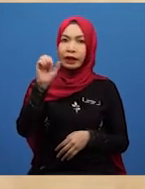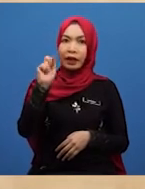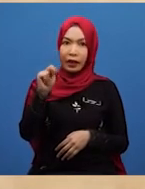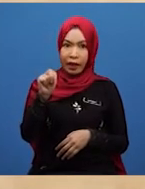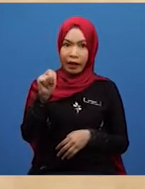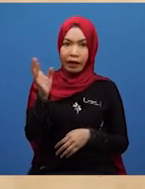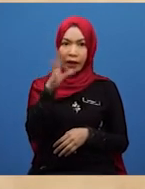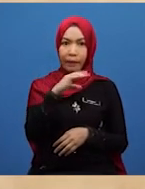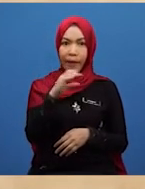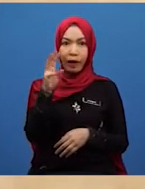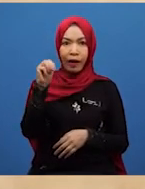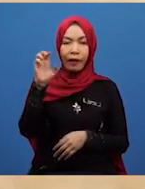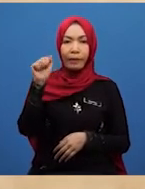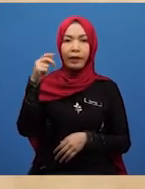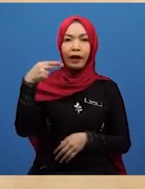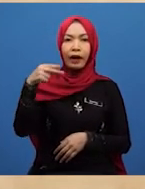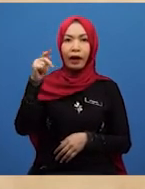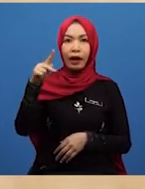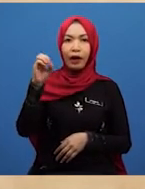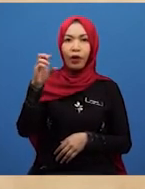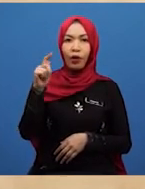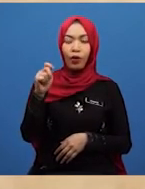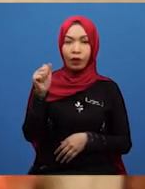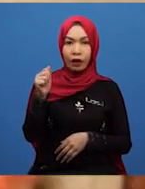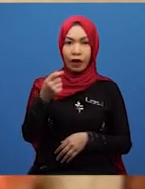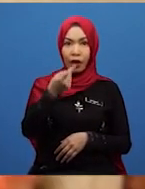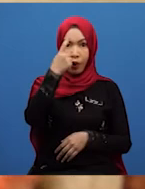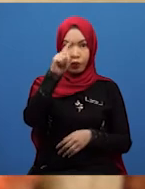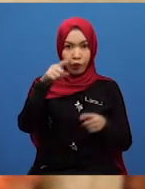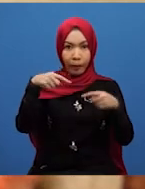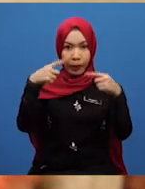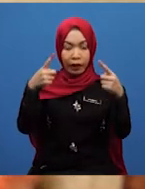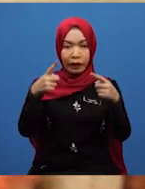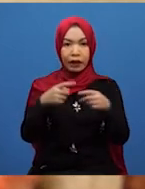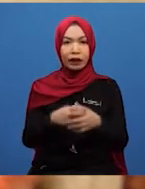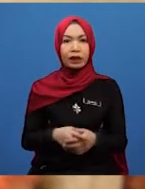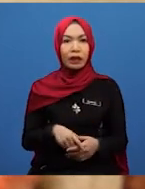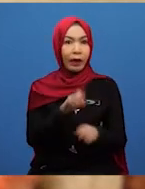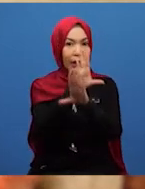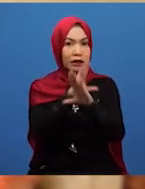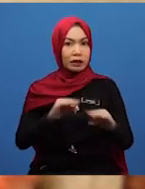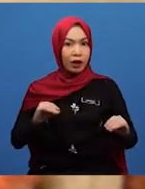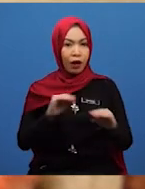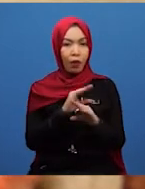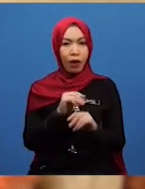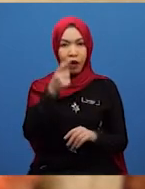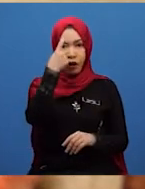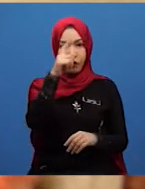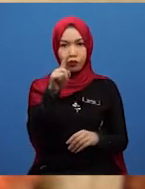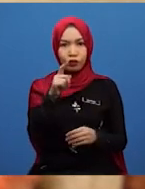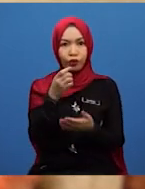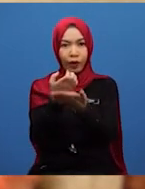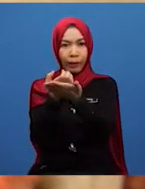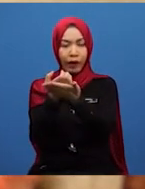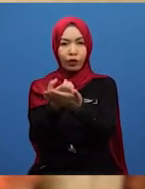Brunei untuk menguasai ekonomi. Tetapi, jangan lupa ya, sebelum